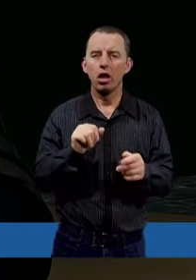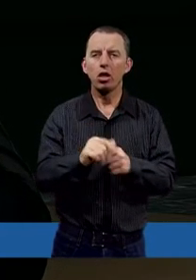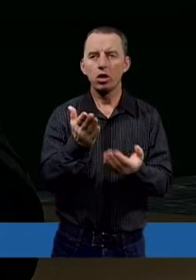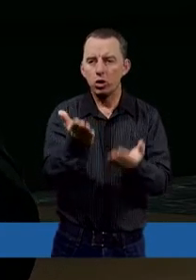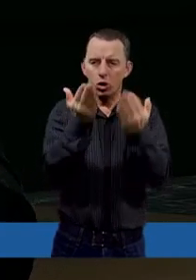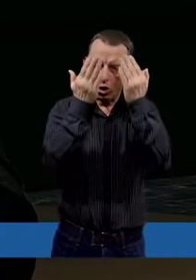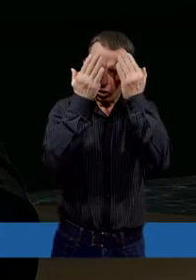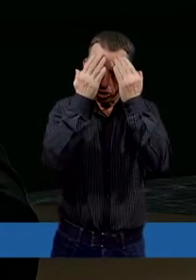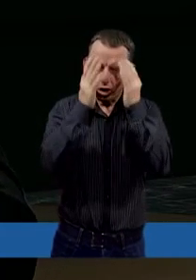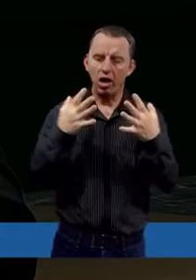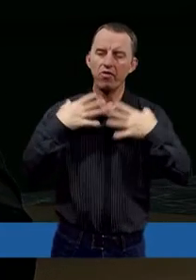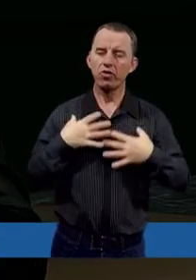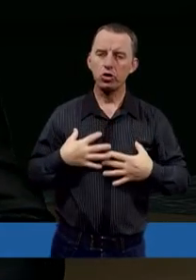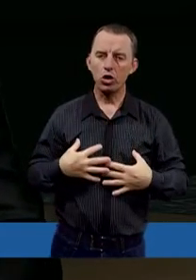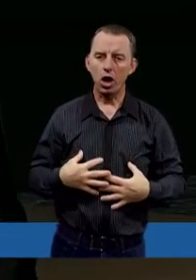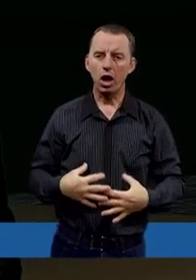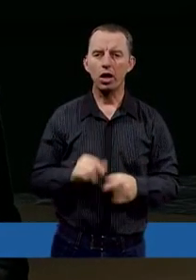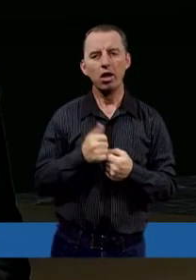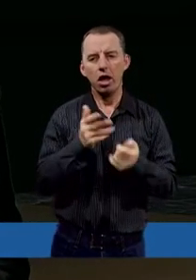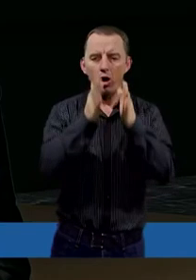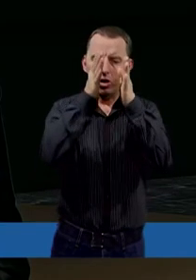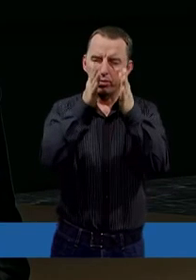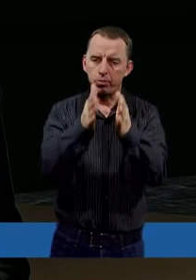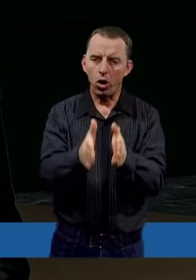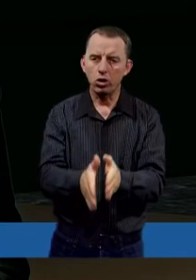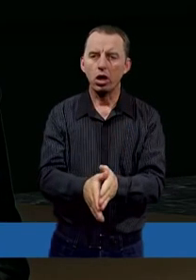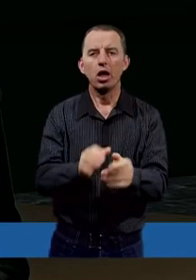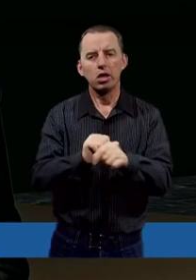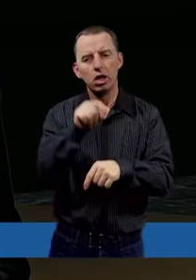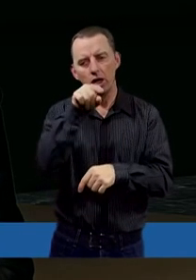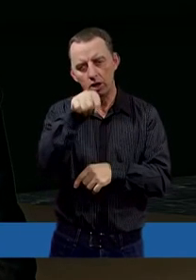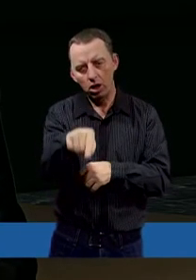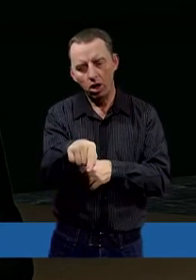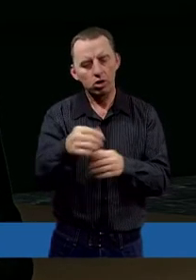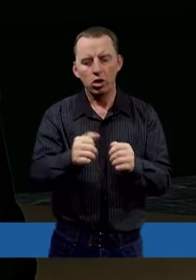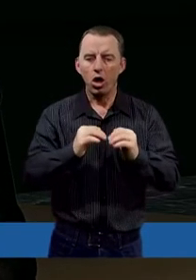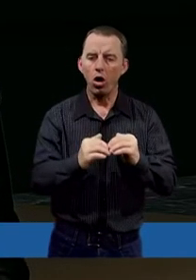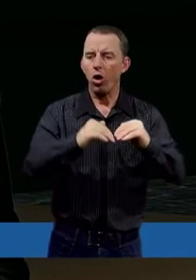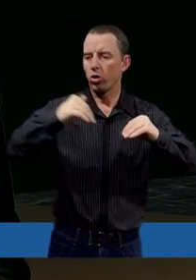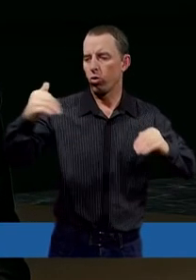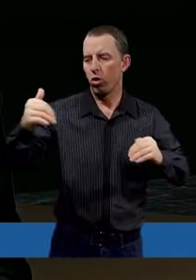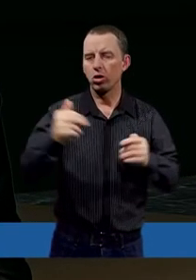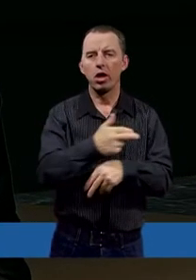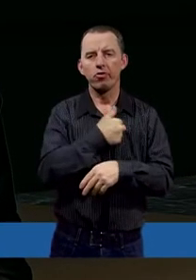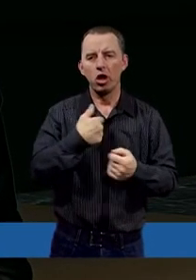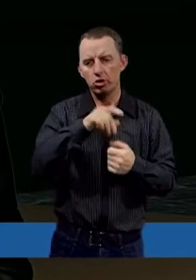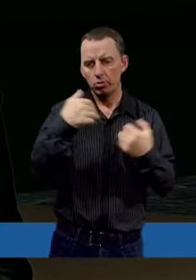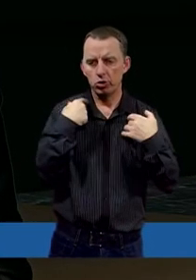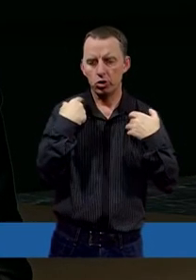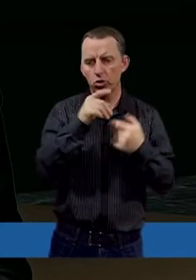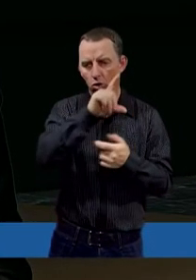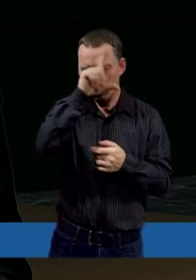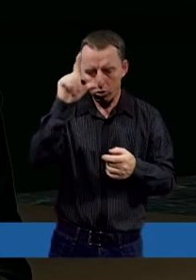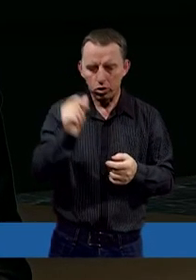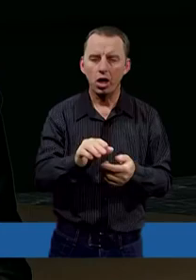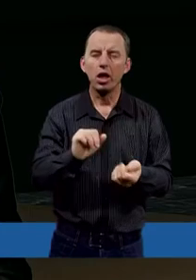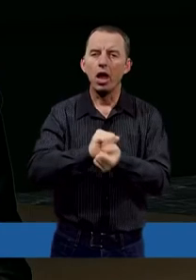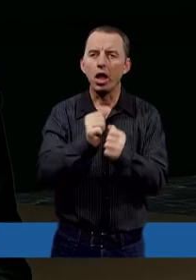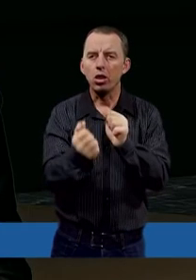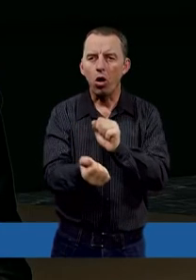doznania, wcielenia nawet w inną postać. Więc to jest coś, co jest nieodłączne w naszym życiu ludzkim.